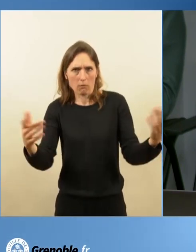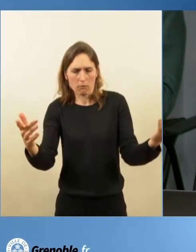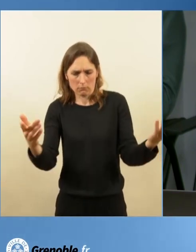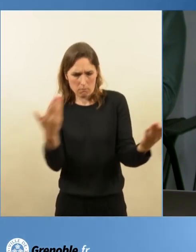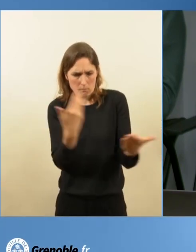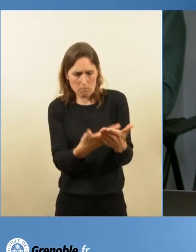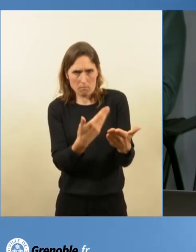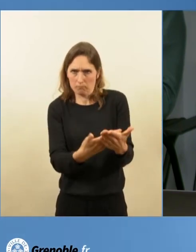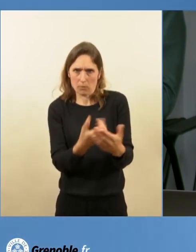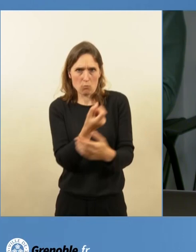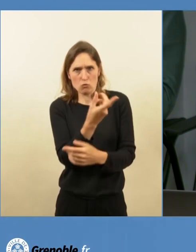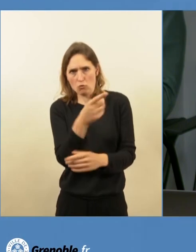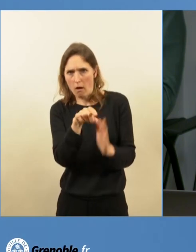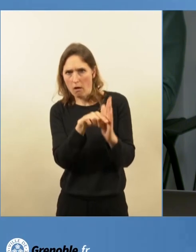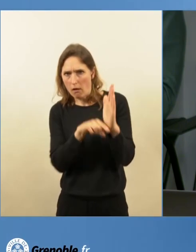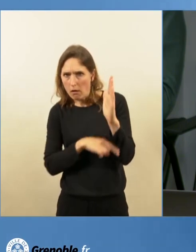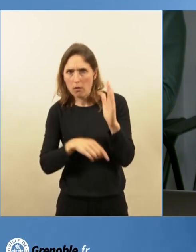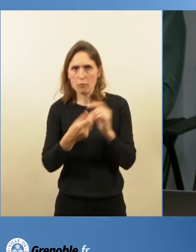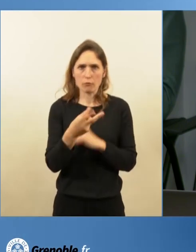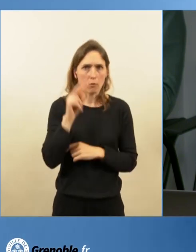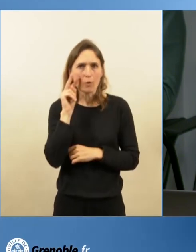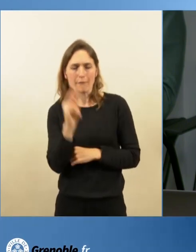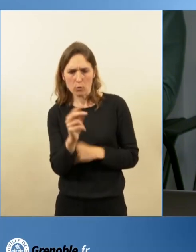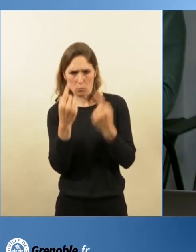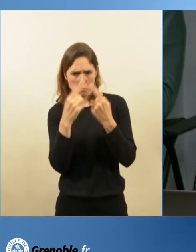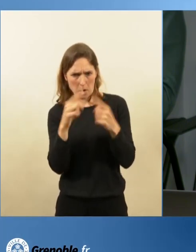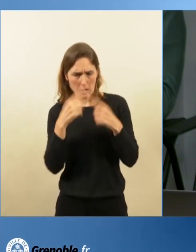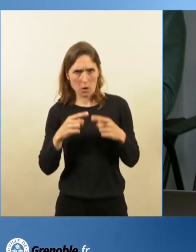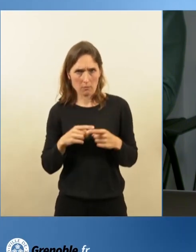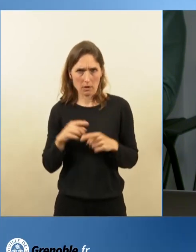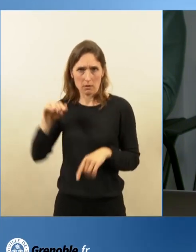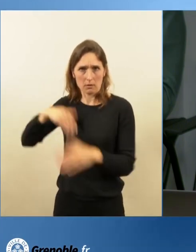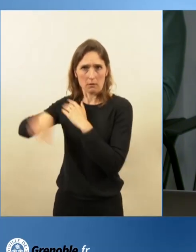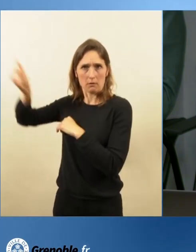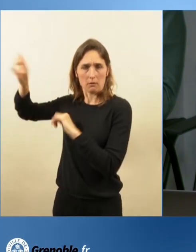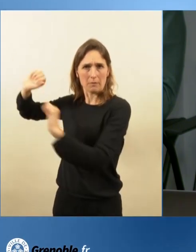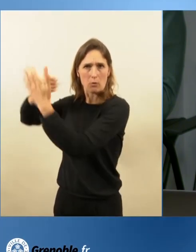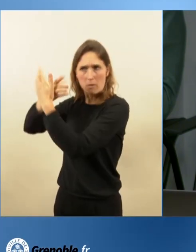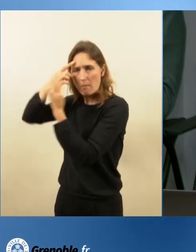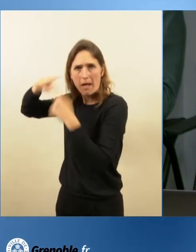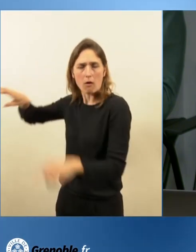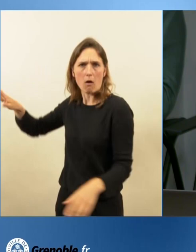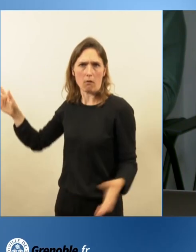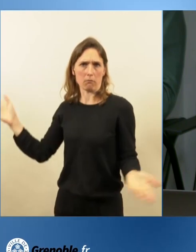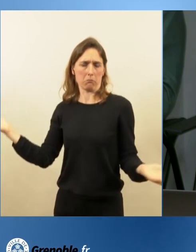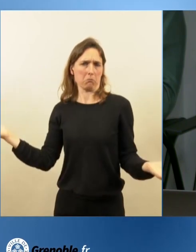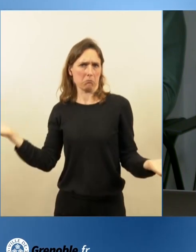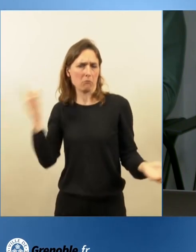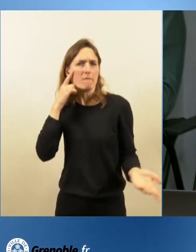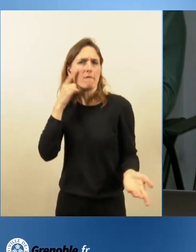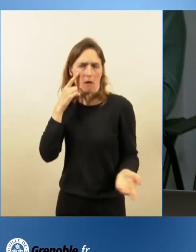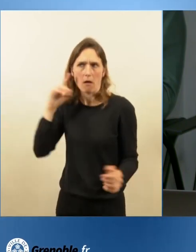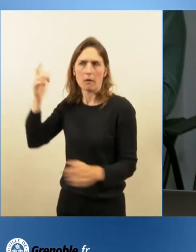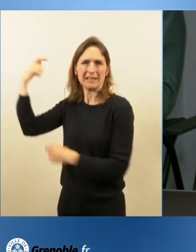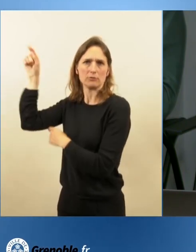désaccords sur un certain nombre de principes et qui montre que toute façon à la métropole on n'est pas d'accord on verra ce que fera le président Ferrari si dans quelques